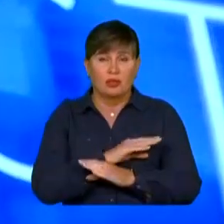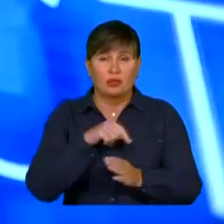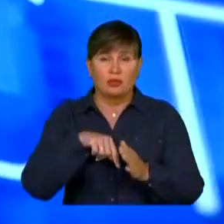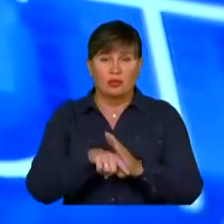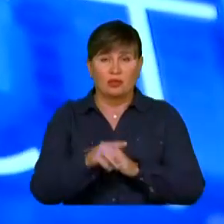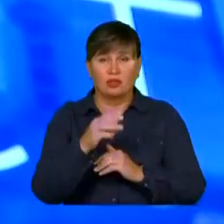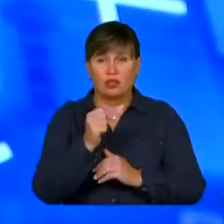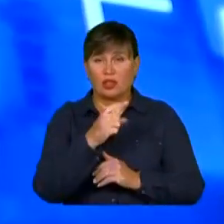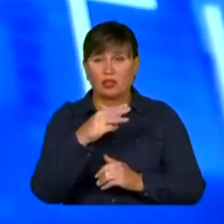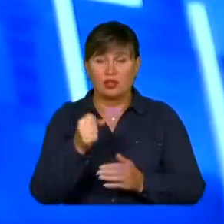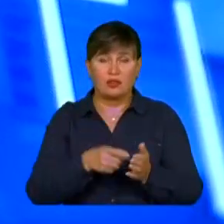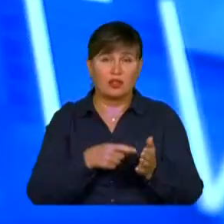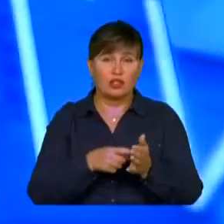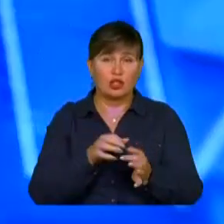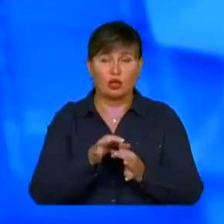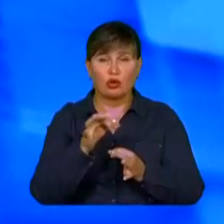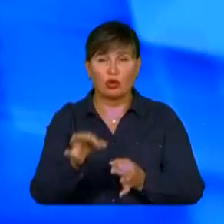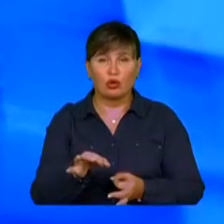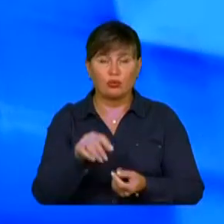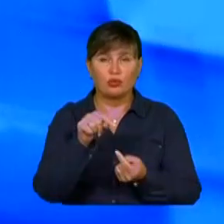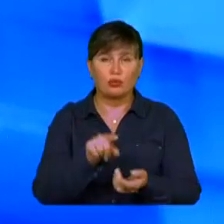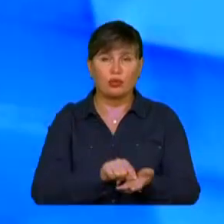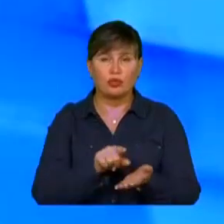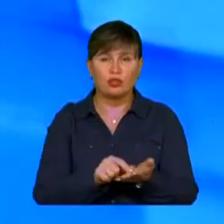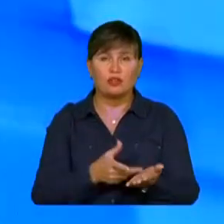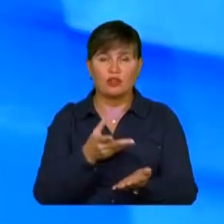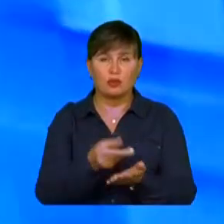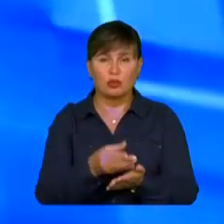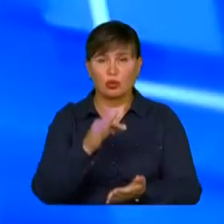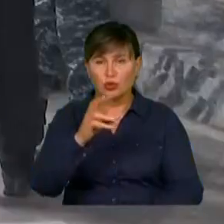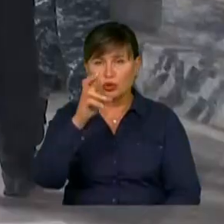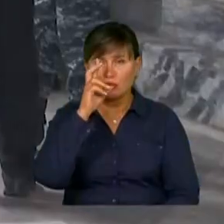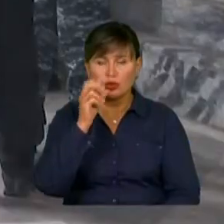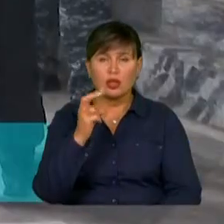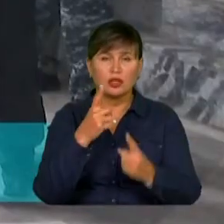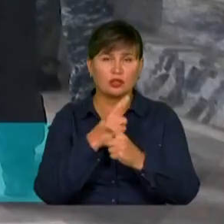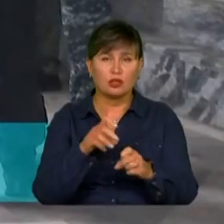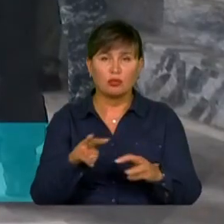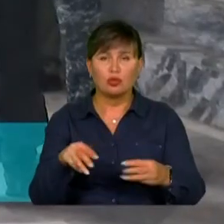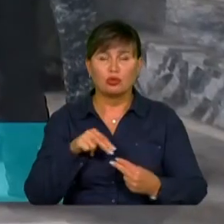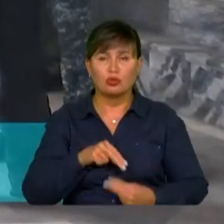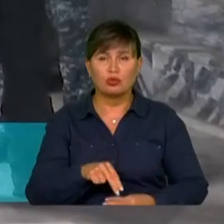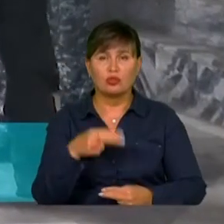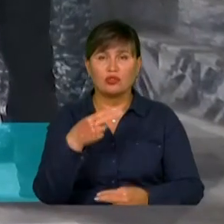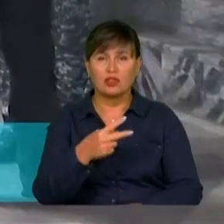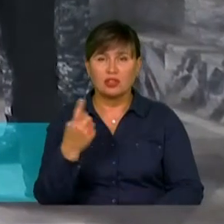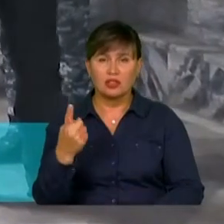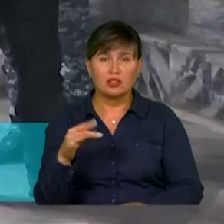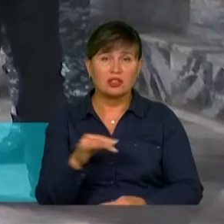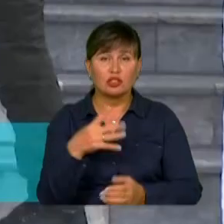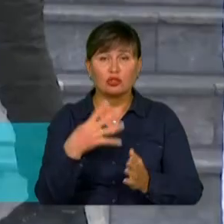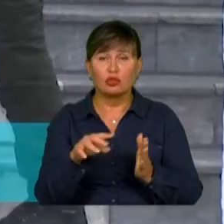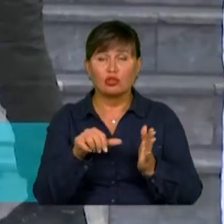шахте Некостенко в Карагандинской области назначили пособия и выплаты от государства. Как сообщили в Минтруда, у 21 из